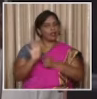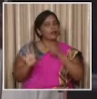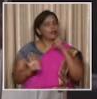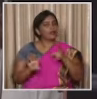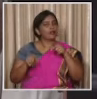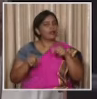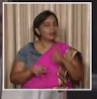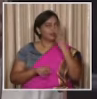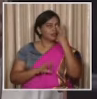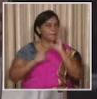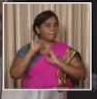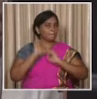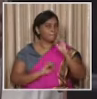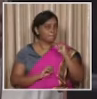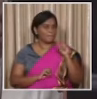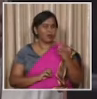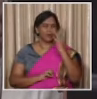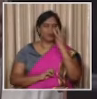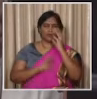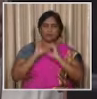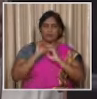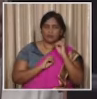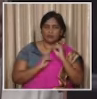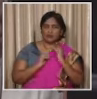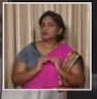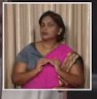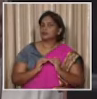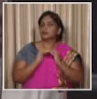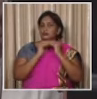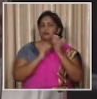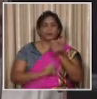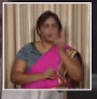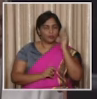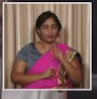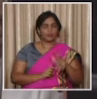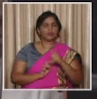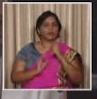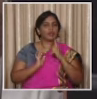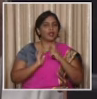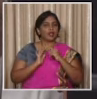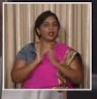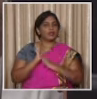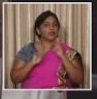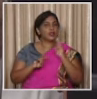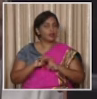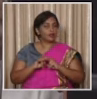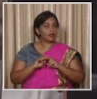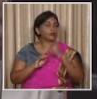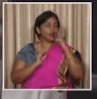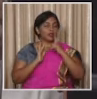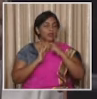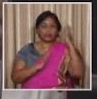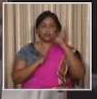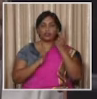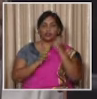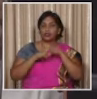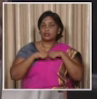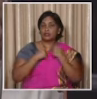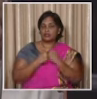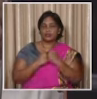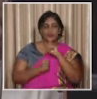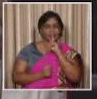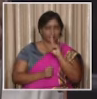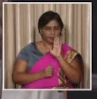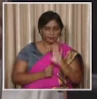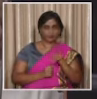අපට 2%ක වර්ධනයක් ලබාගත හැකි බව ජාත්‍යන්තර මූල්‍ය සංවිධාන පුරෝකථනය කර